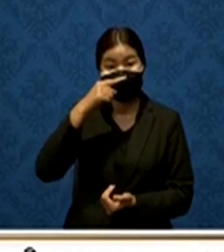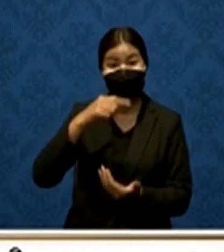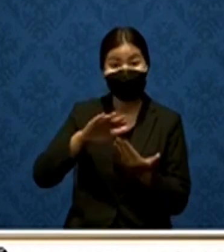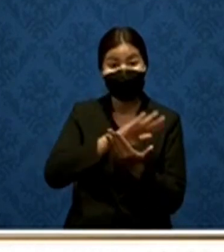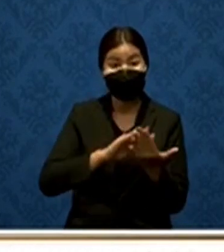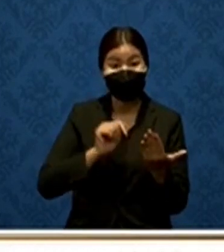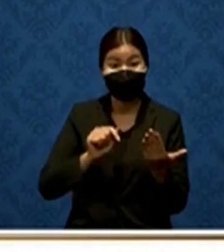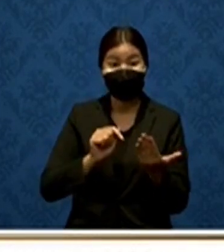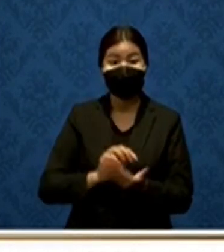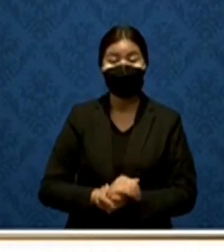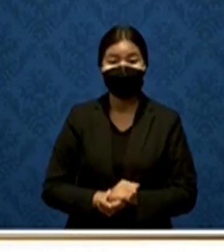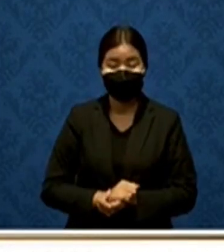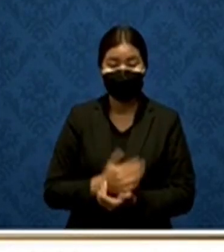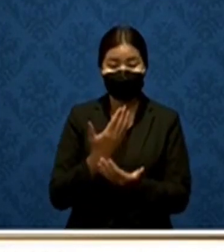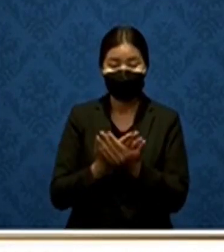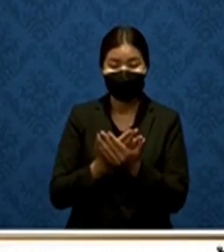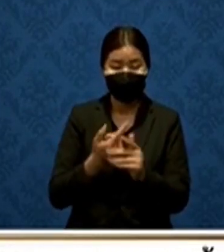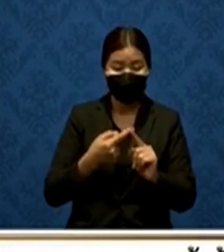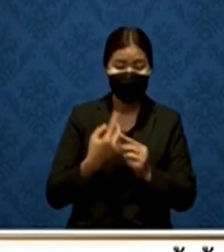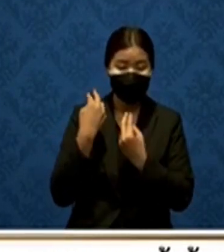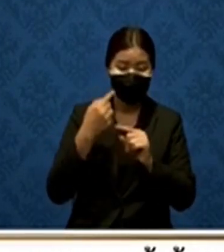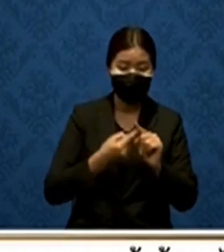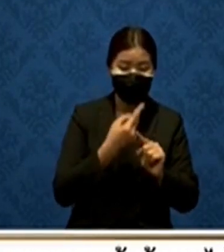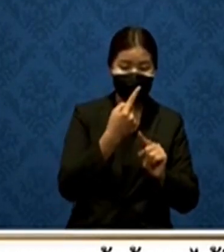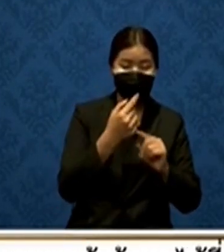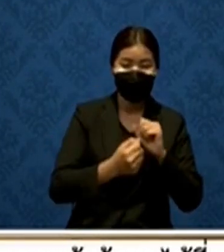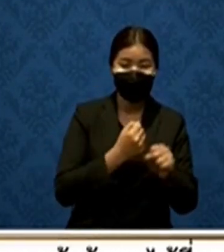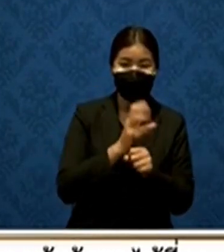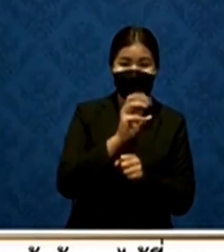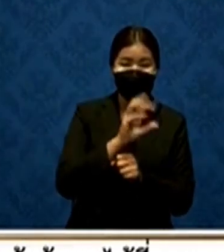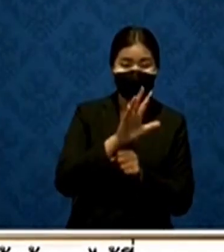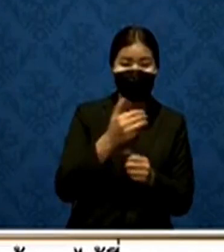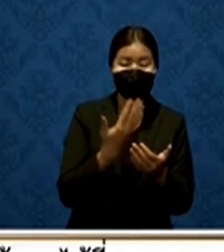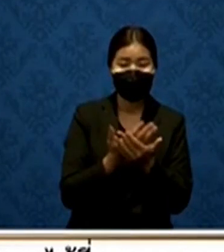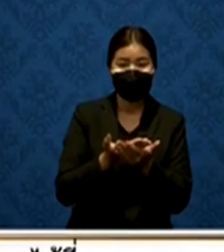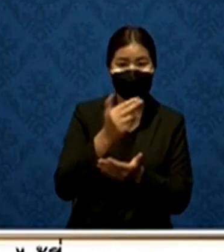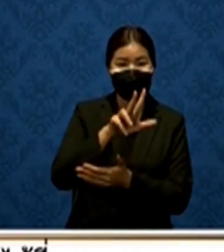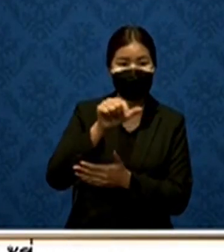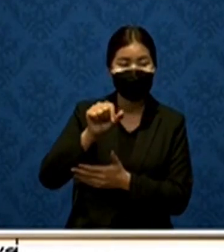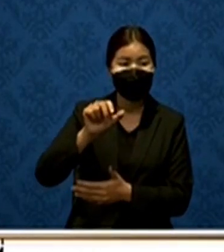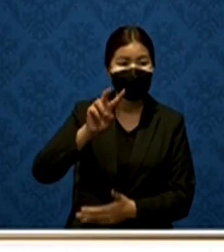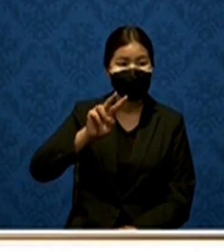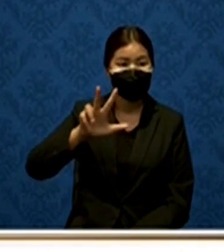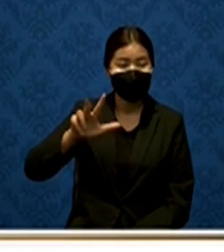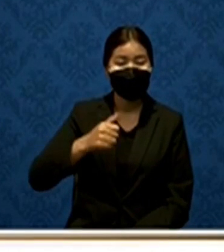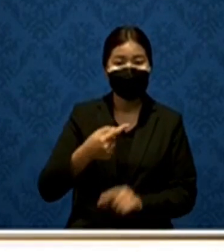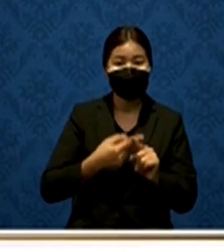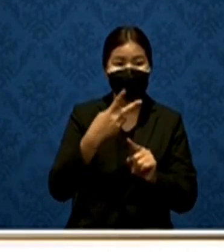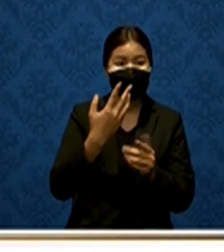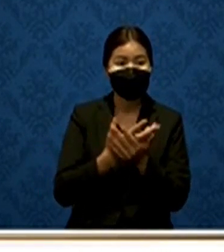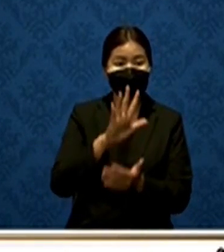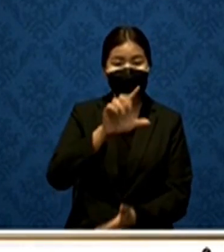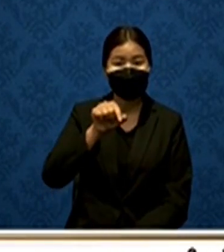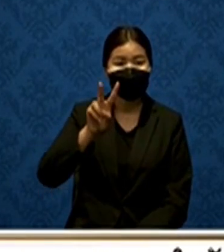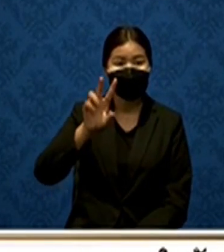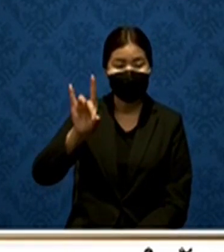การตดตามตัวเลขพบวามกรา 65 เราเฟอร์23 อุมภาเฟอร์ 5.28 มามีน